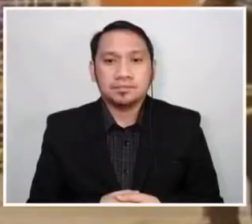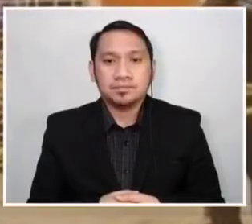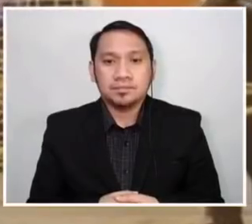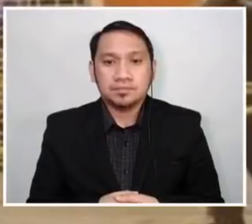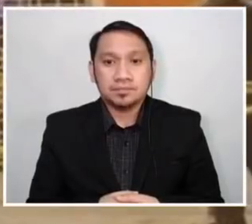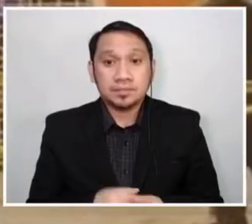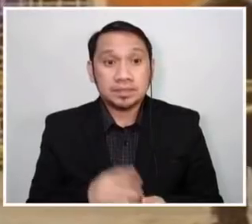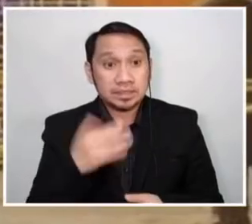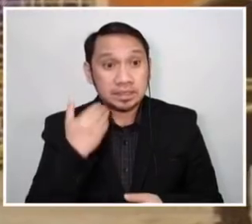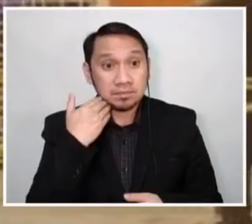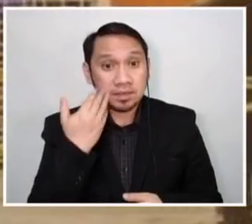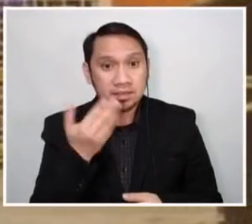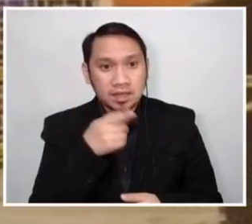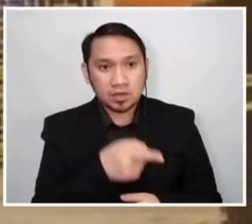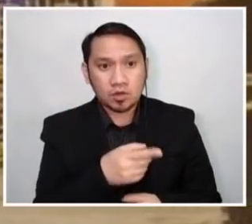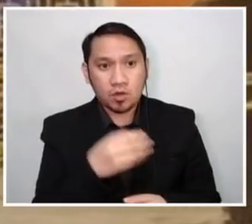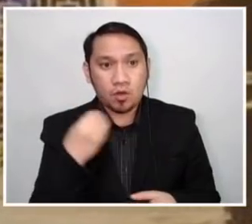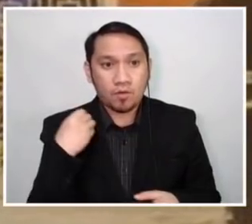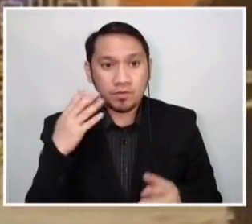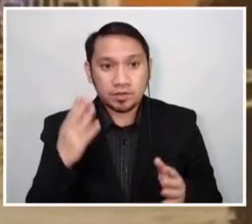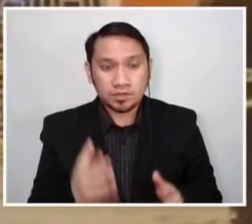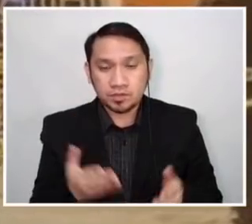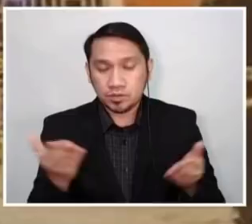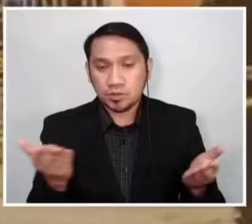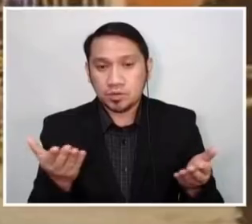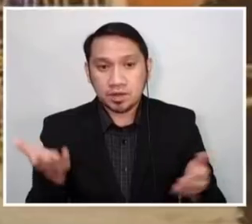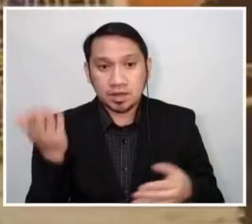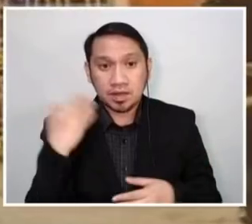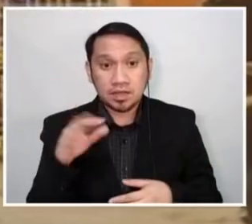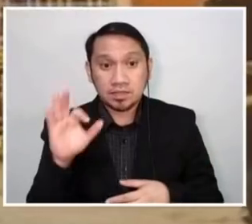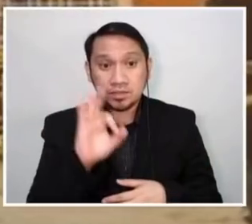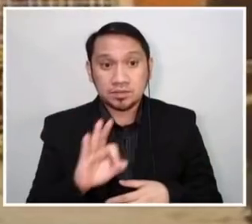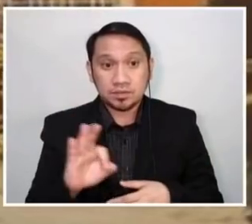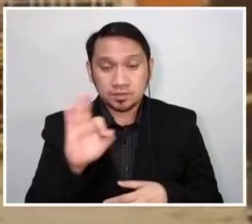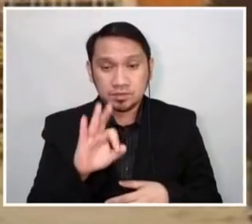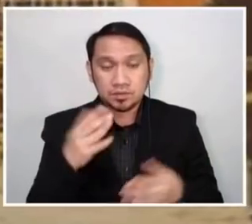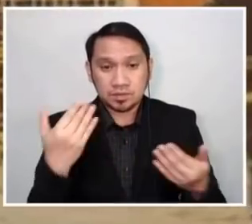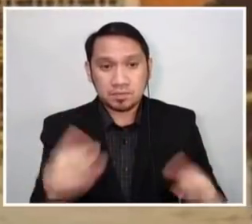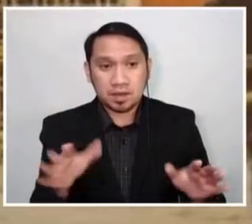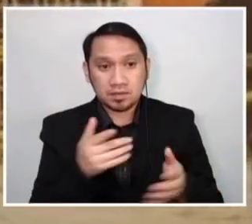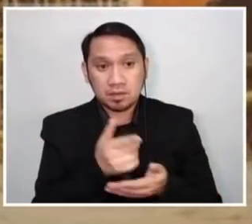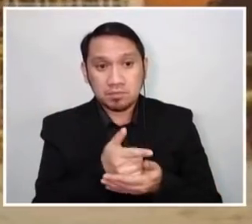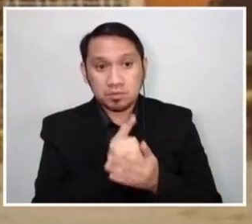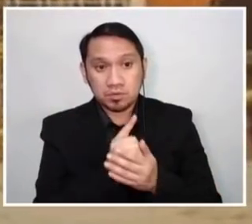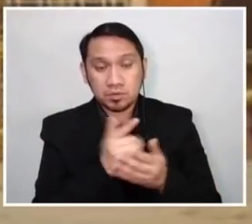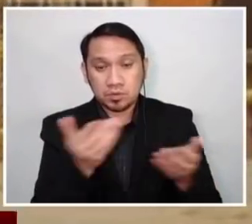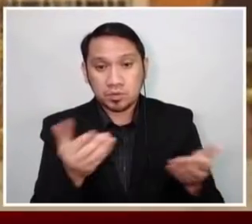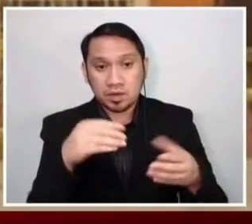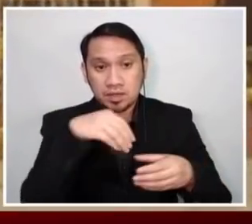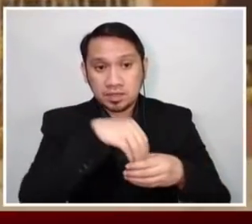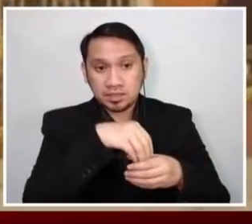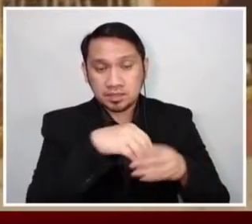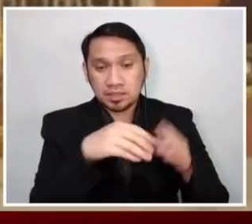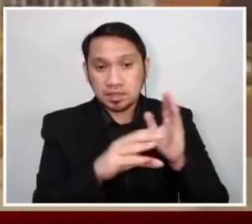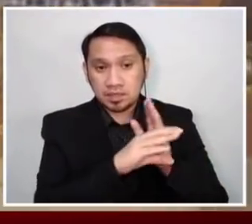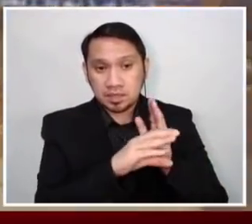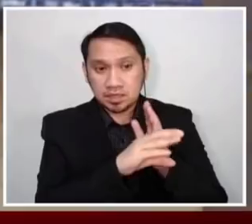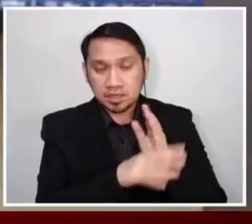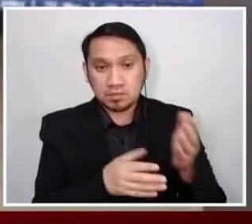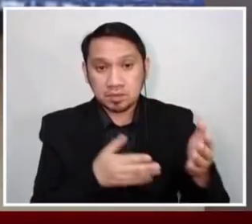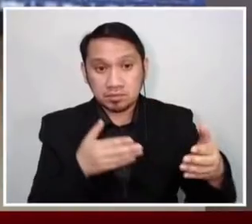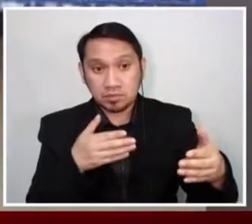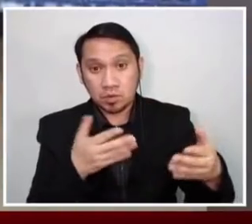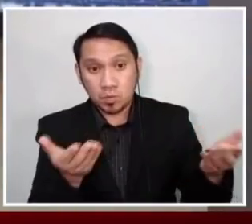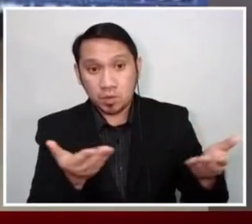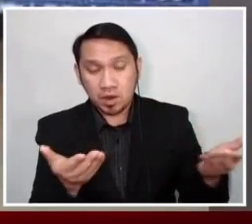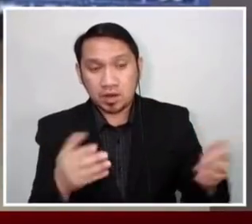Namatay ang isang section officer ng Bureau of Customs noong Biyernes ng gabi matapos siyang barilin sa loob ng kanyang sasakyan habang nakahinto sa traffic light sa